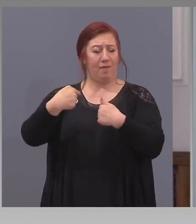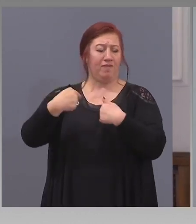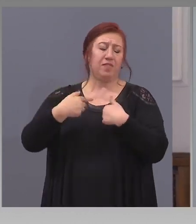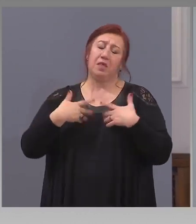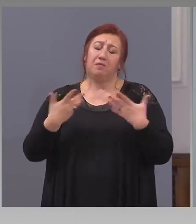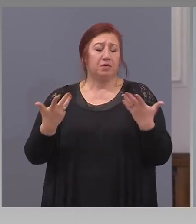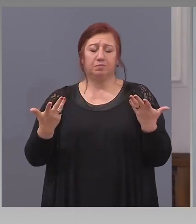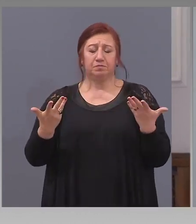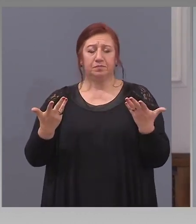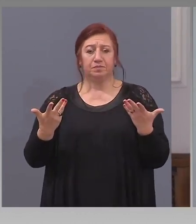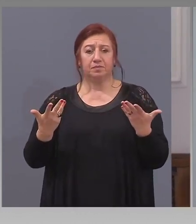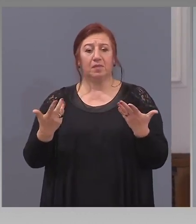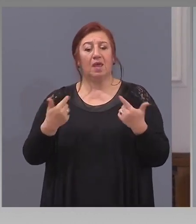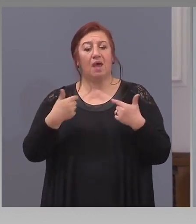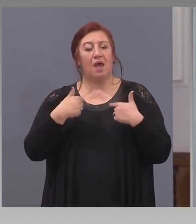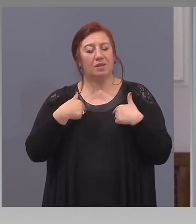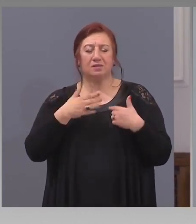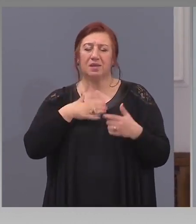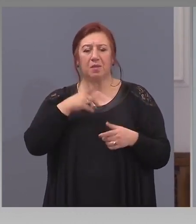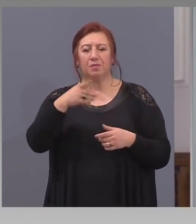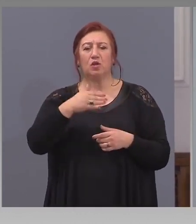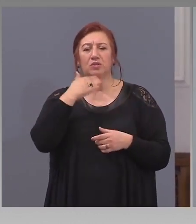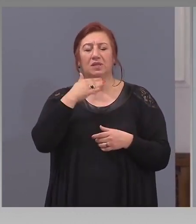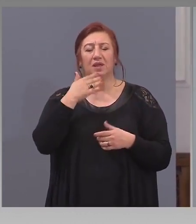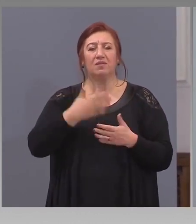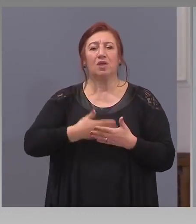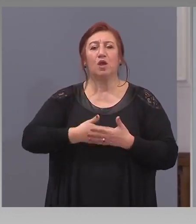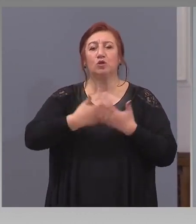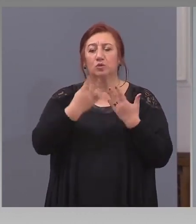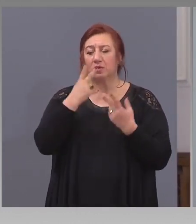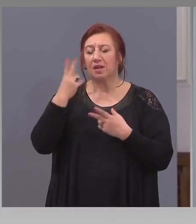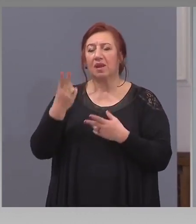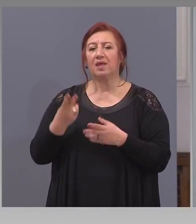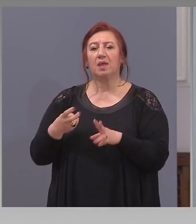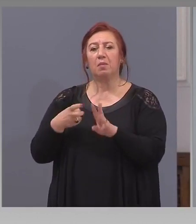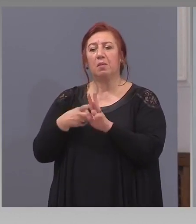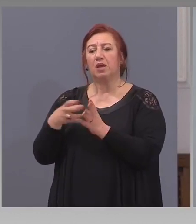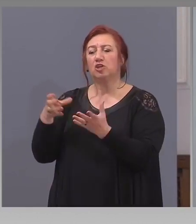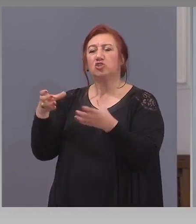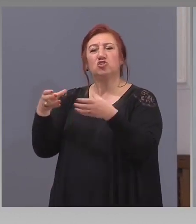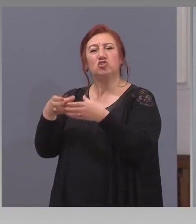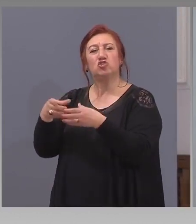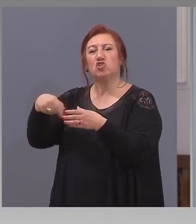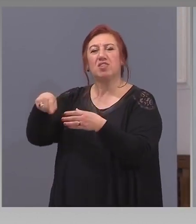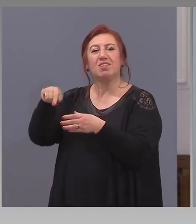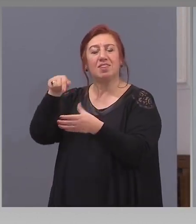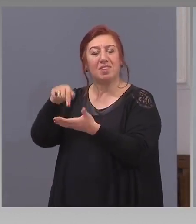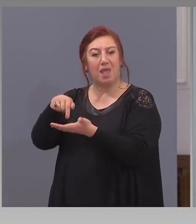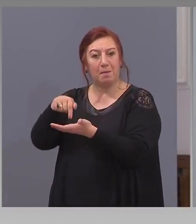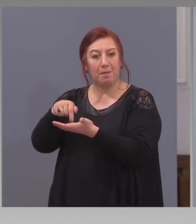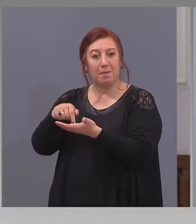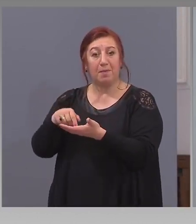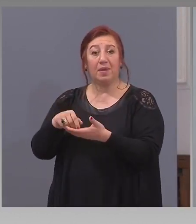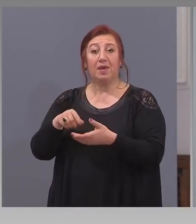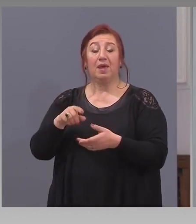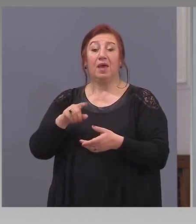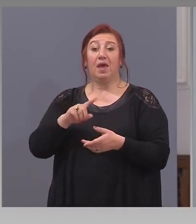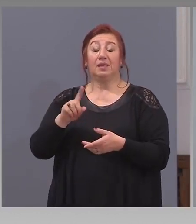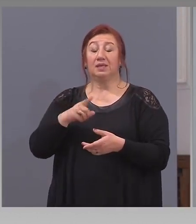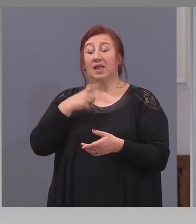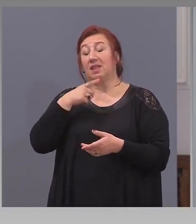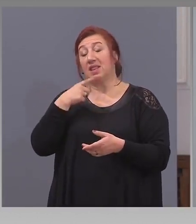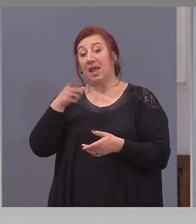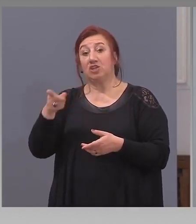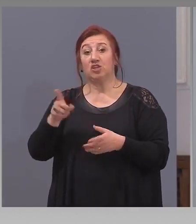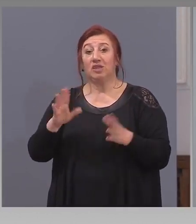понеже имам този навик, сутрин само гледам щаба, за да не изкажат и те някаква глупост вече при